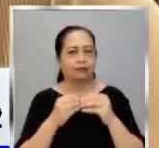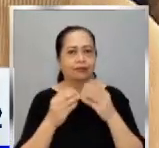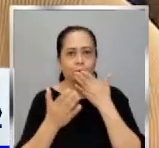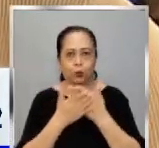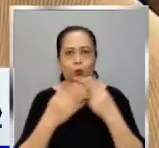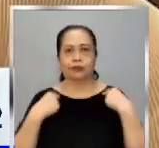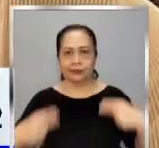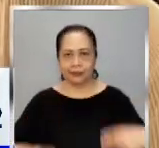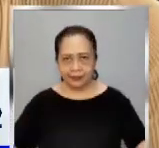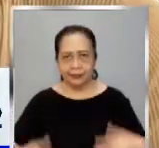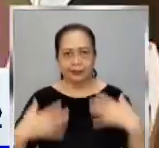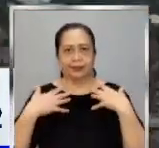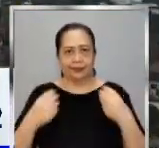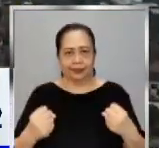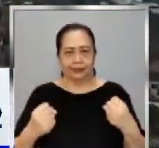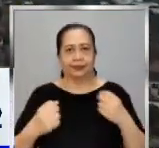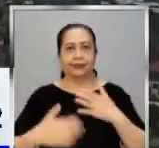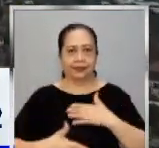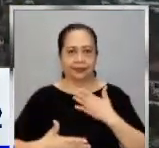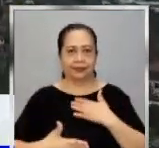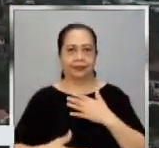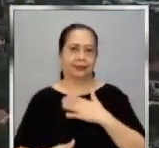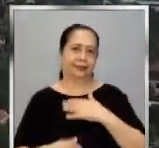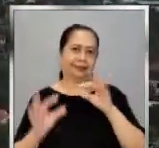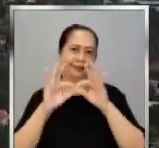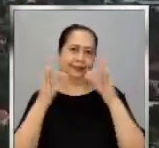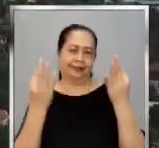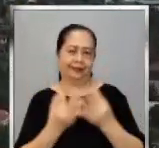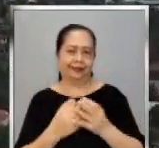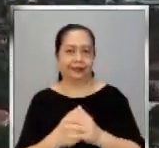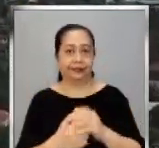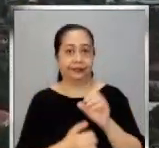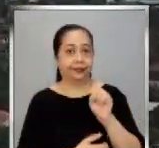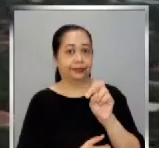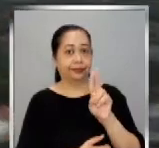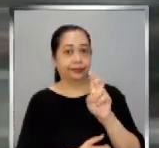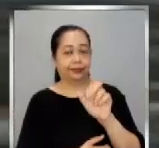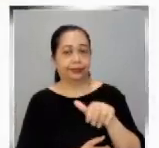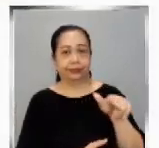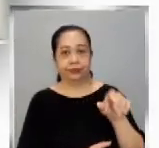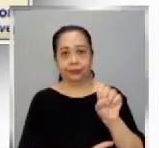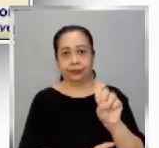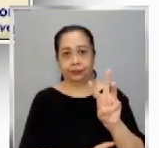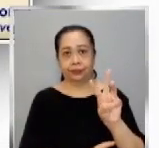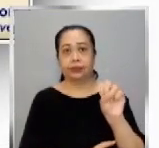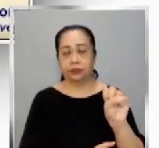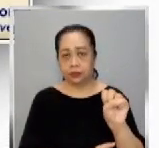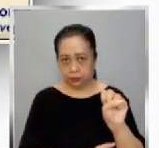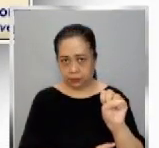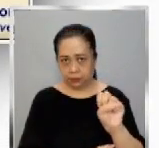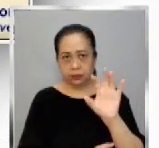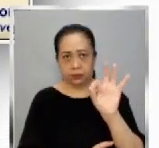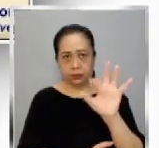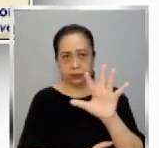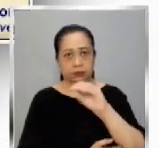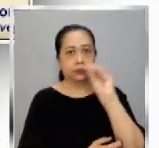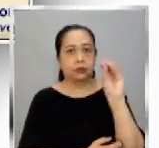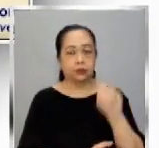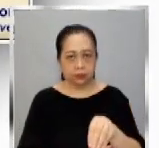and maging happy pa po yung family. Sa survey ng social weather stations, 95%